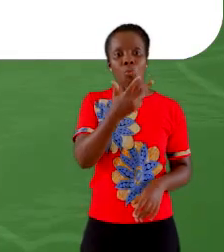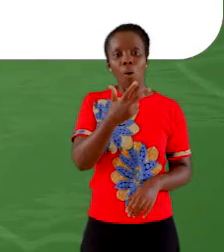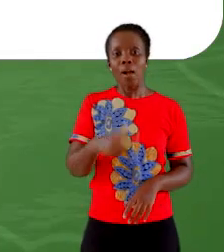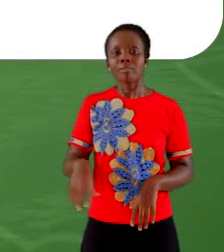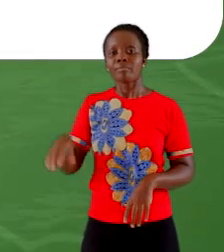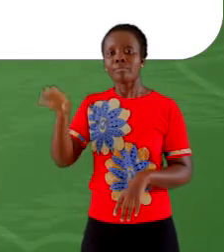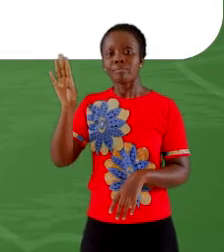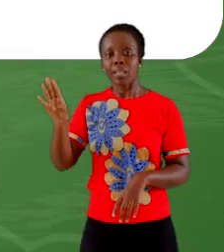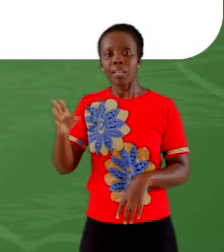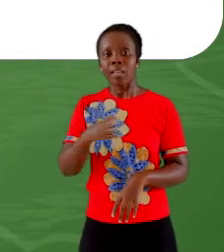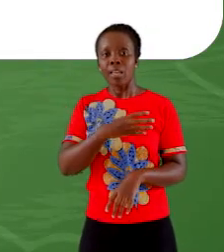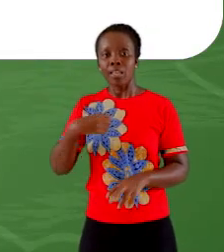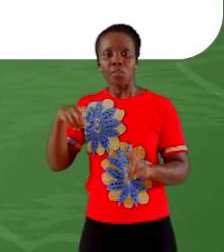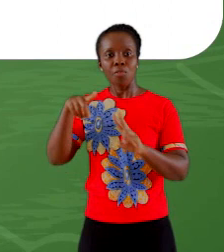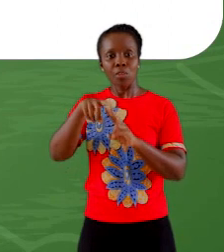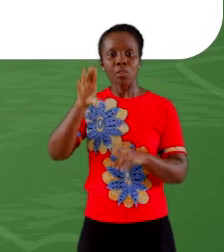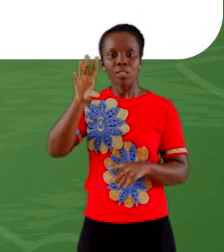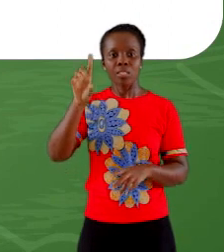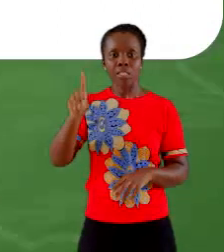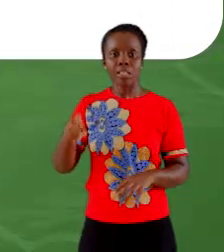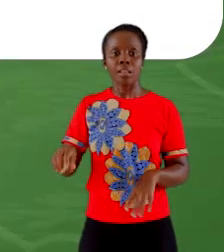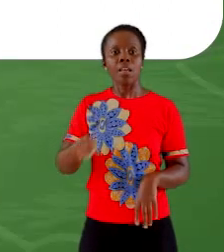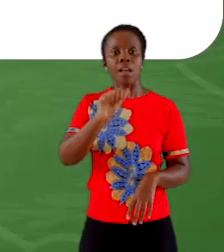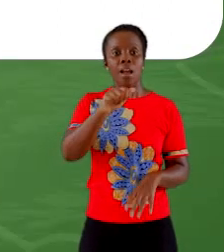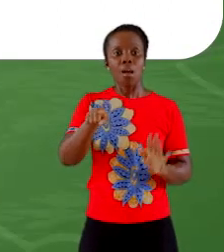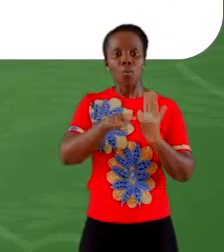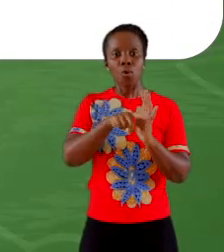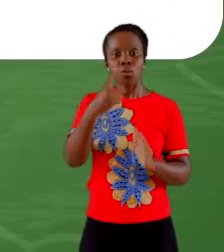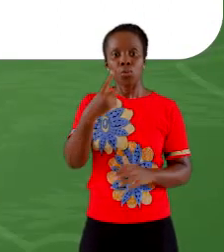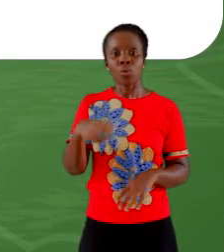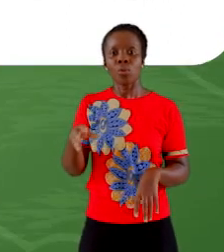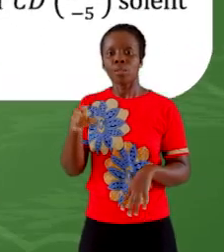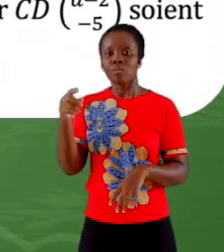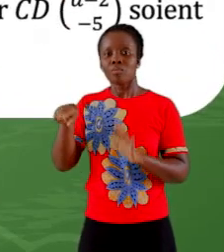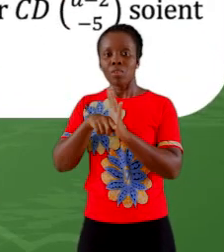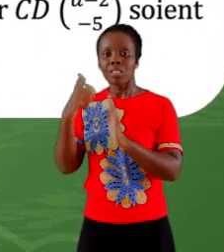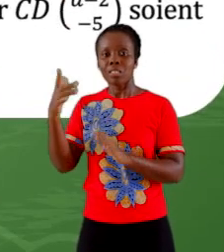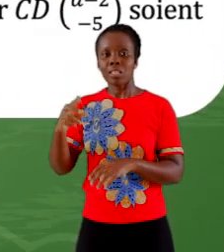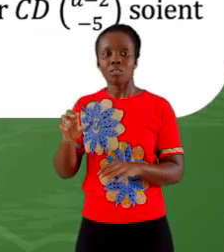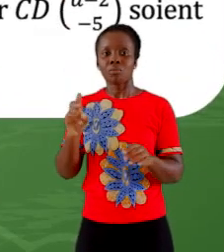et CD de coordonnées A-2, moins 5 soient égaux.